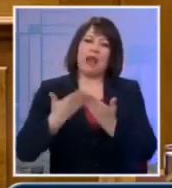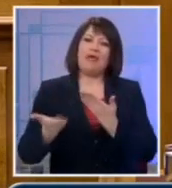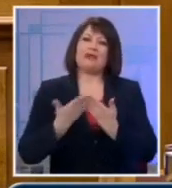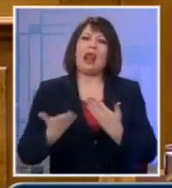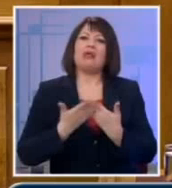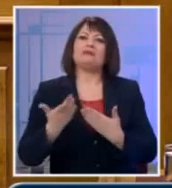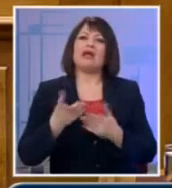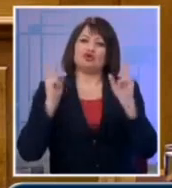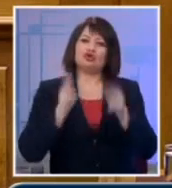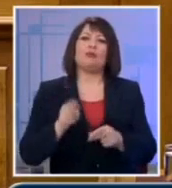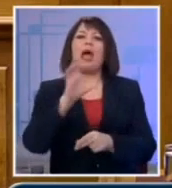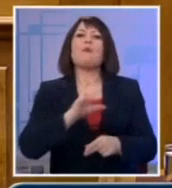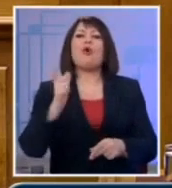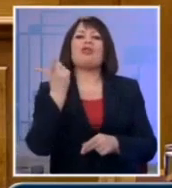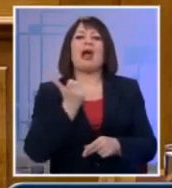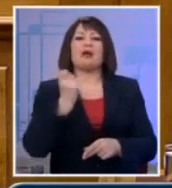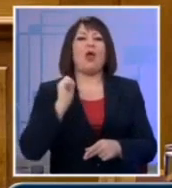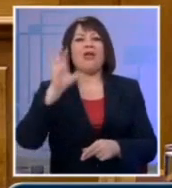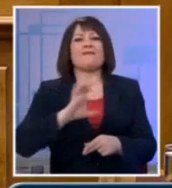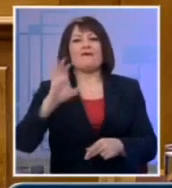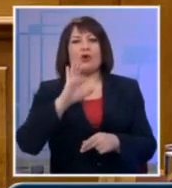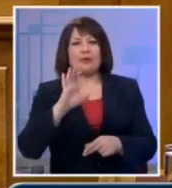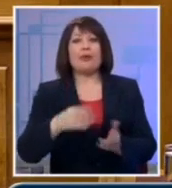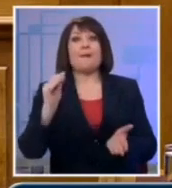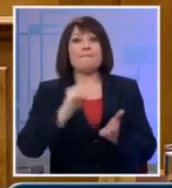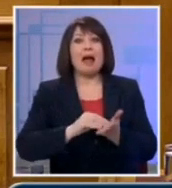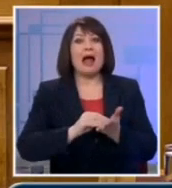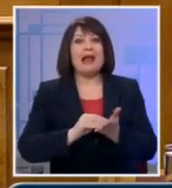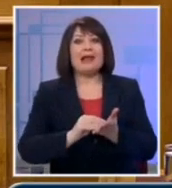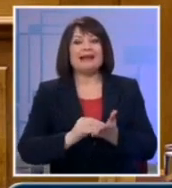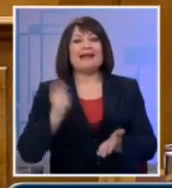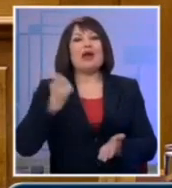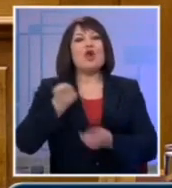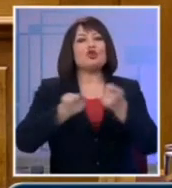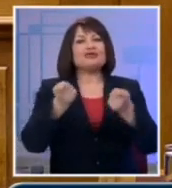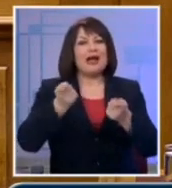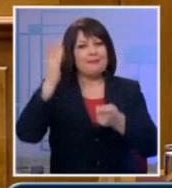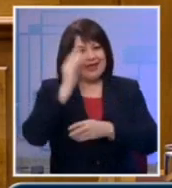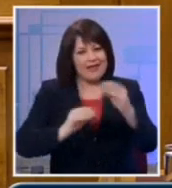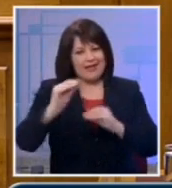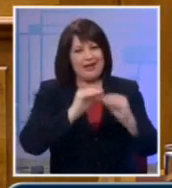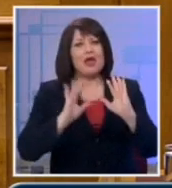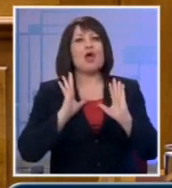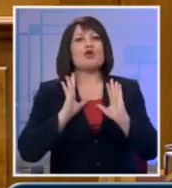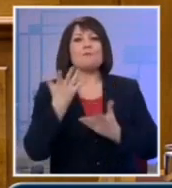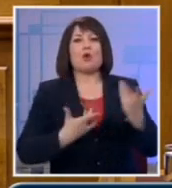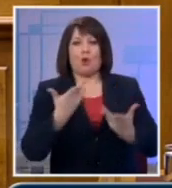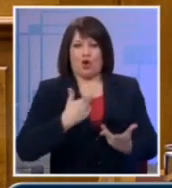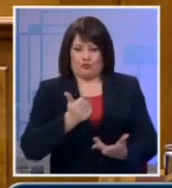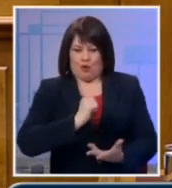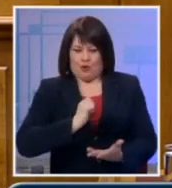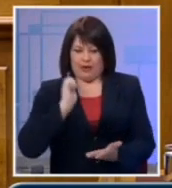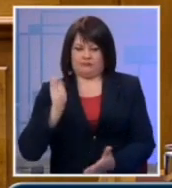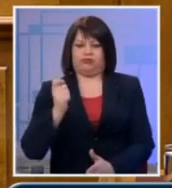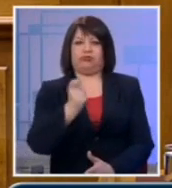τους δανειστές, δεν αναχρηματοδοτεί τα χρέη της, αλλά τα αποπληρώνει από τον προϋπολογισμό της.